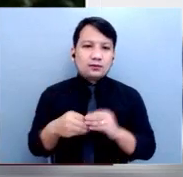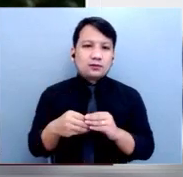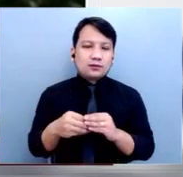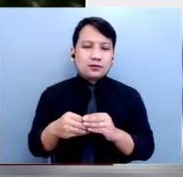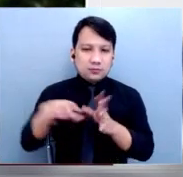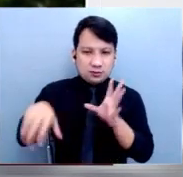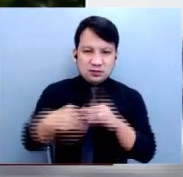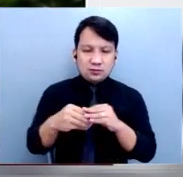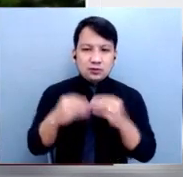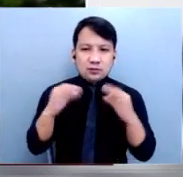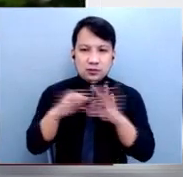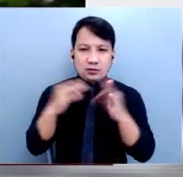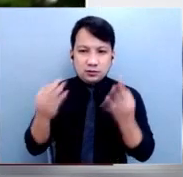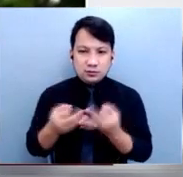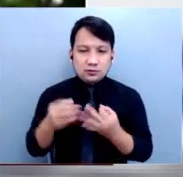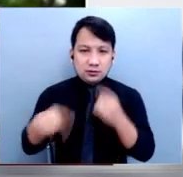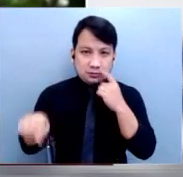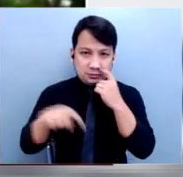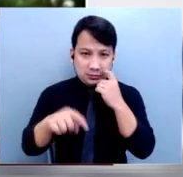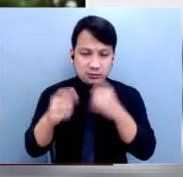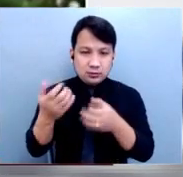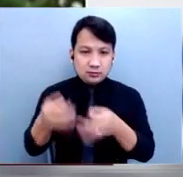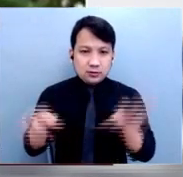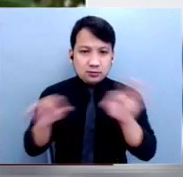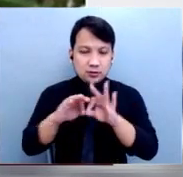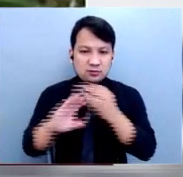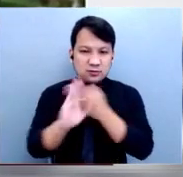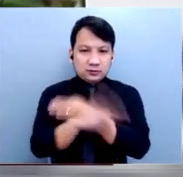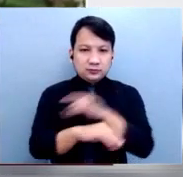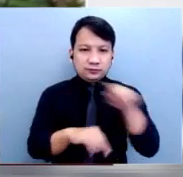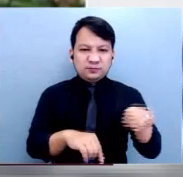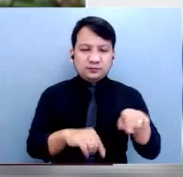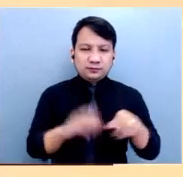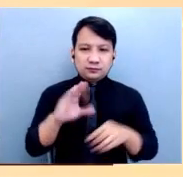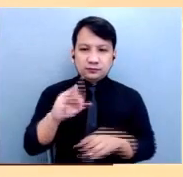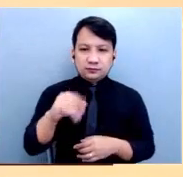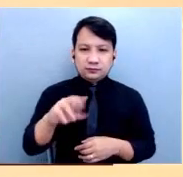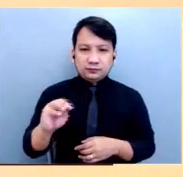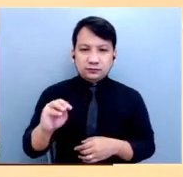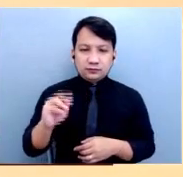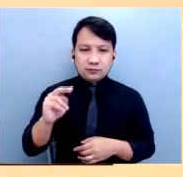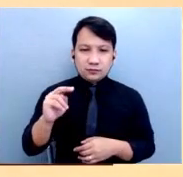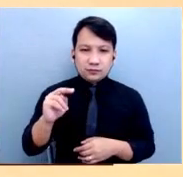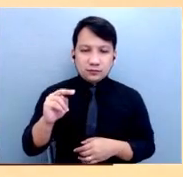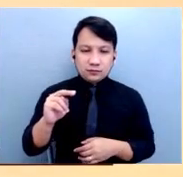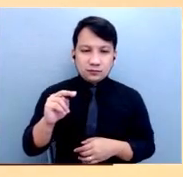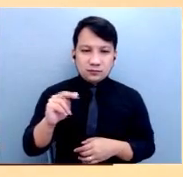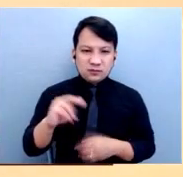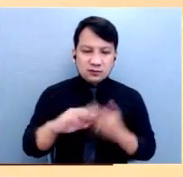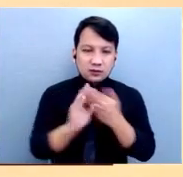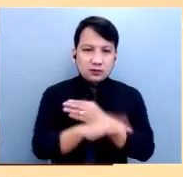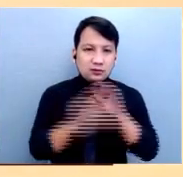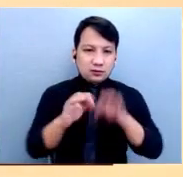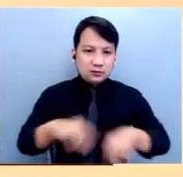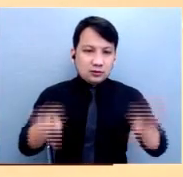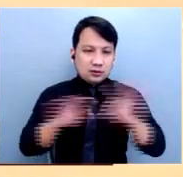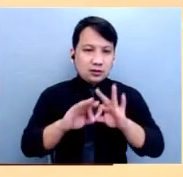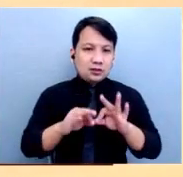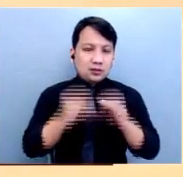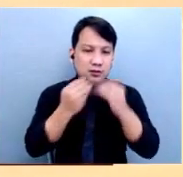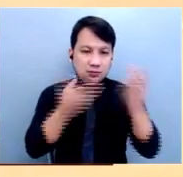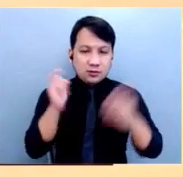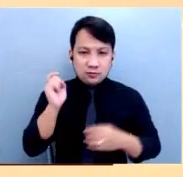ang kanyang pamilya pero kinailangan siyang makabalik agad sa Camp Crame. He has to return to Camp Crame immediately